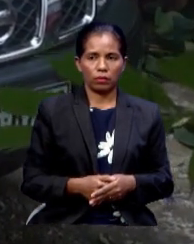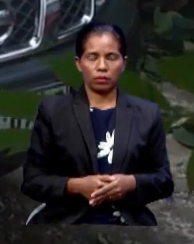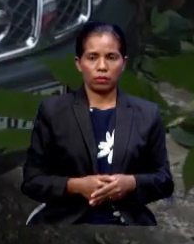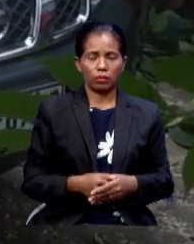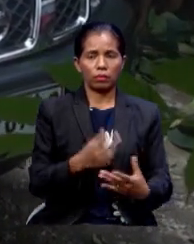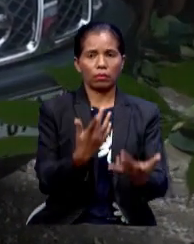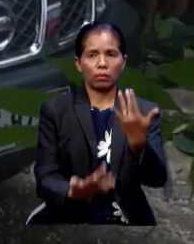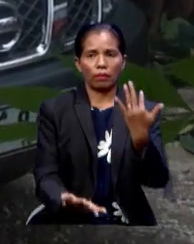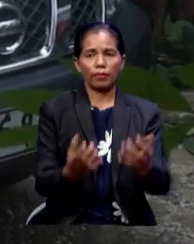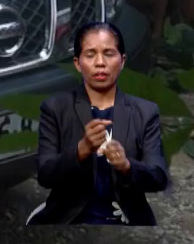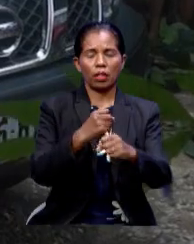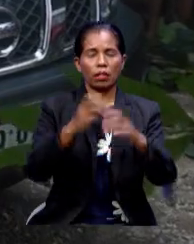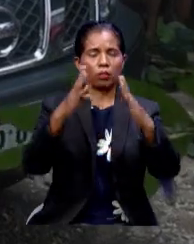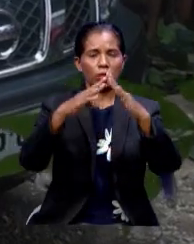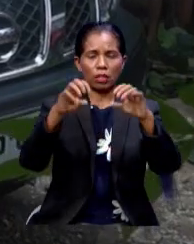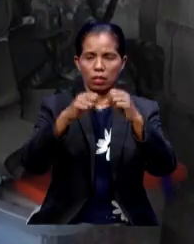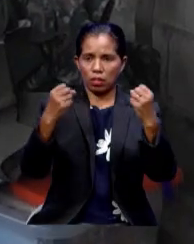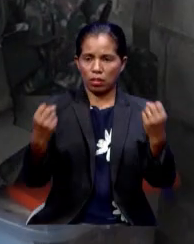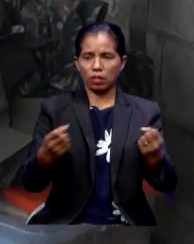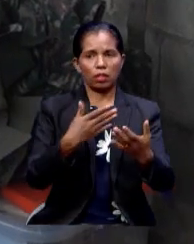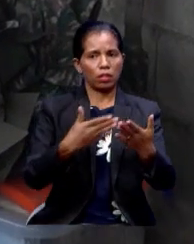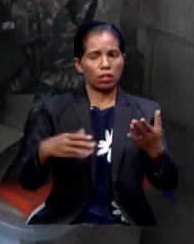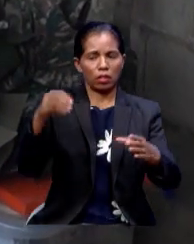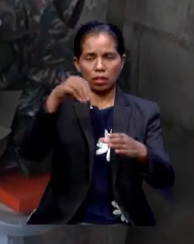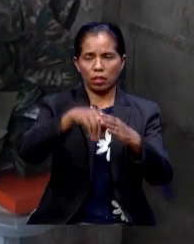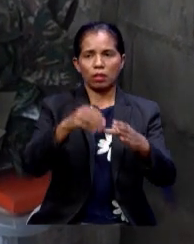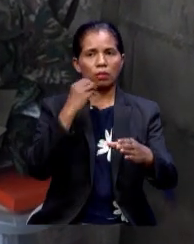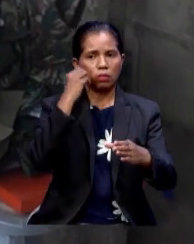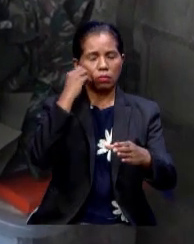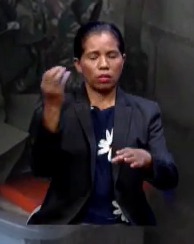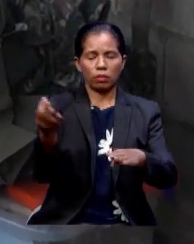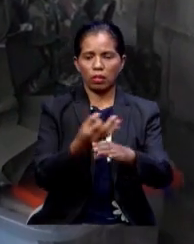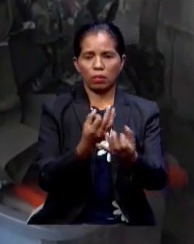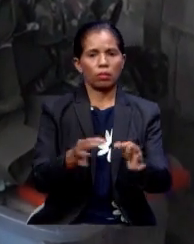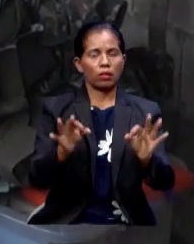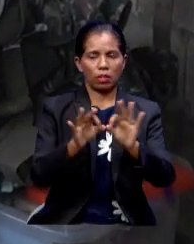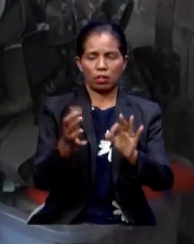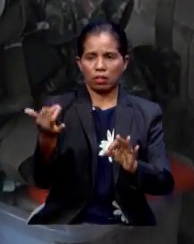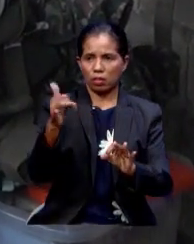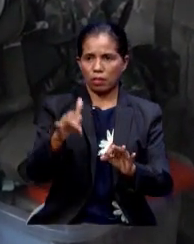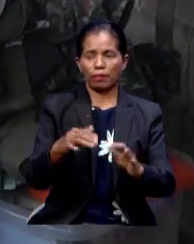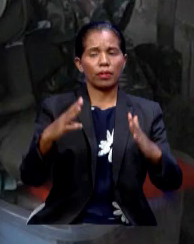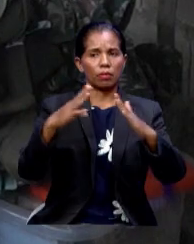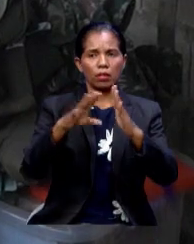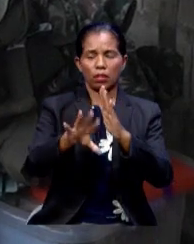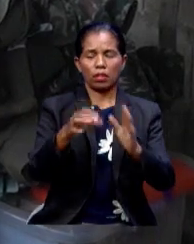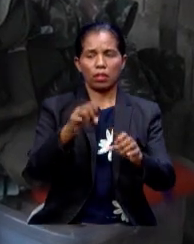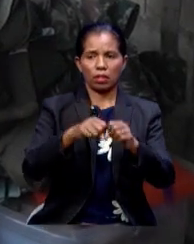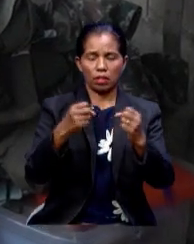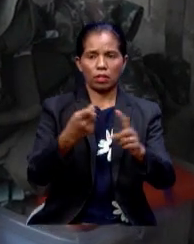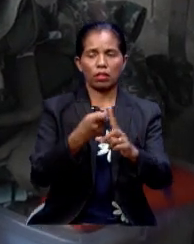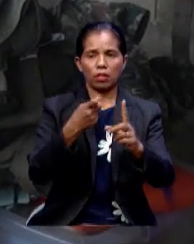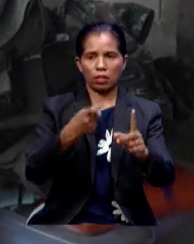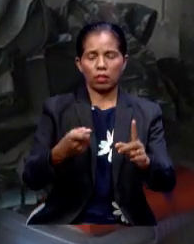Incêndio ne resultamos uma ida hetang estragos e inclui sasan e malaran no documentos importantes sira. Uma ida ne be hetang estragos usi incêndio